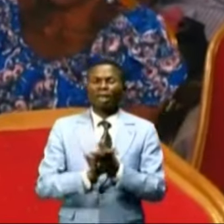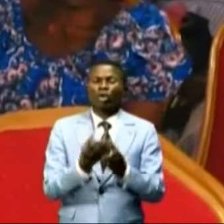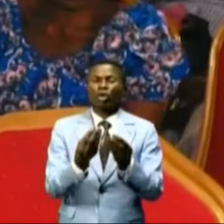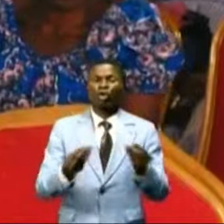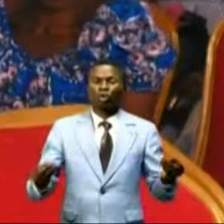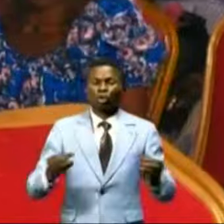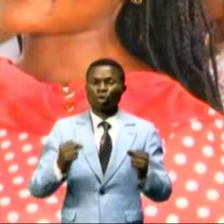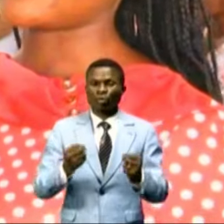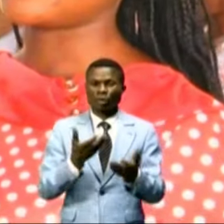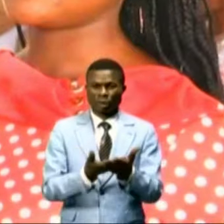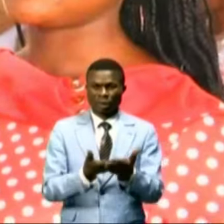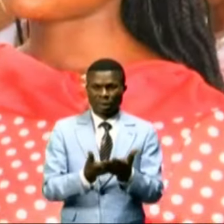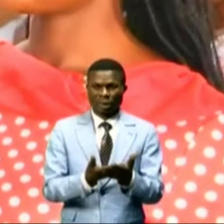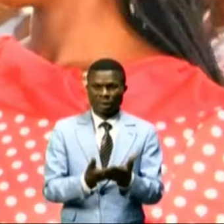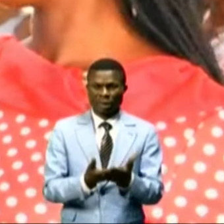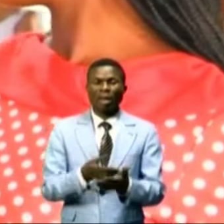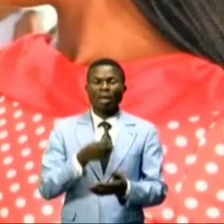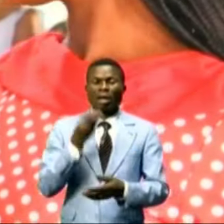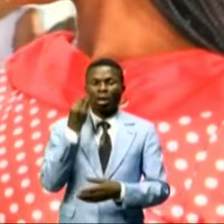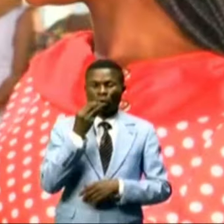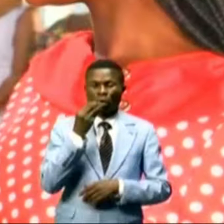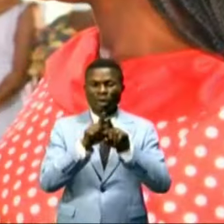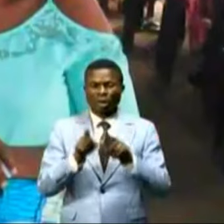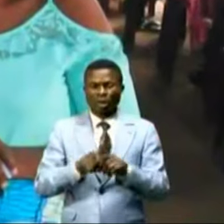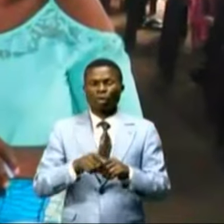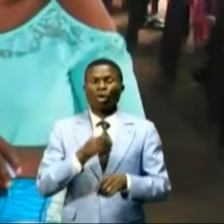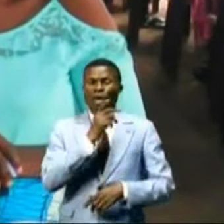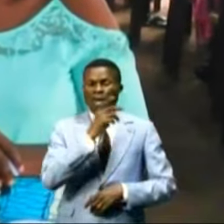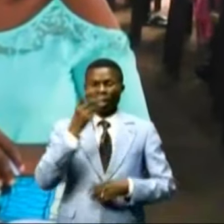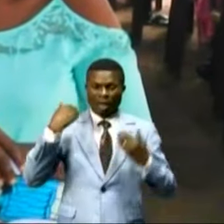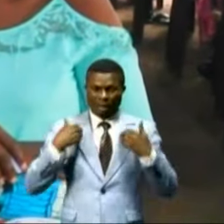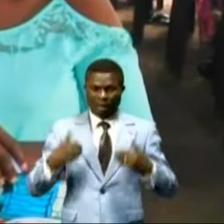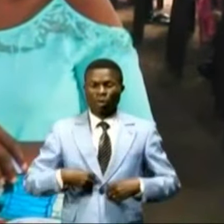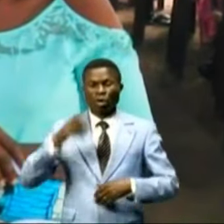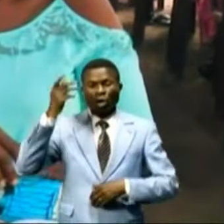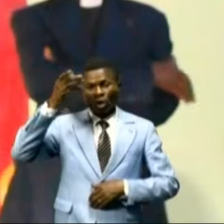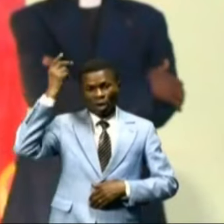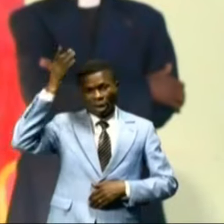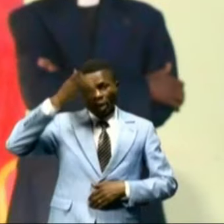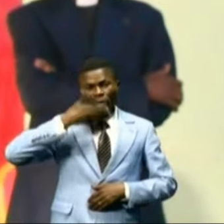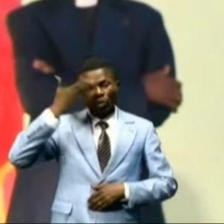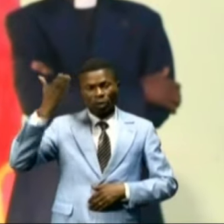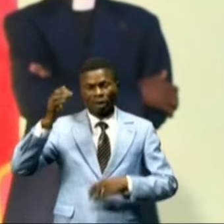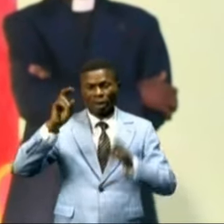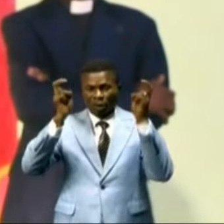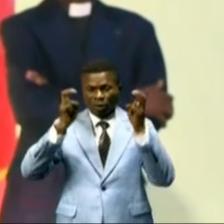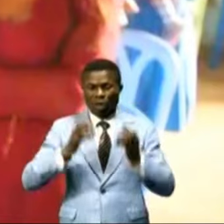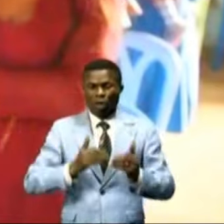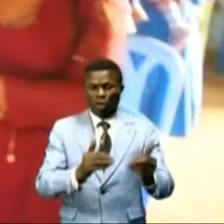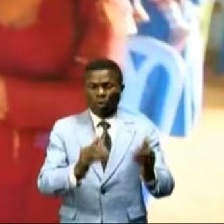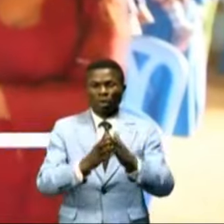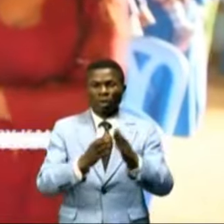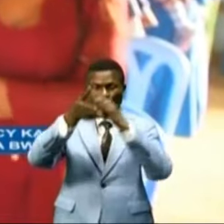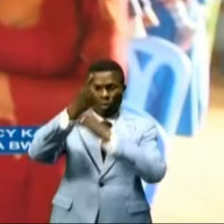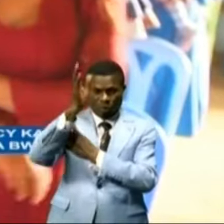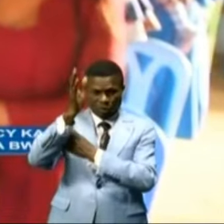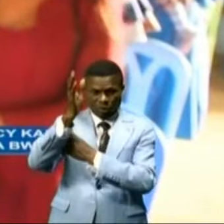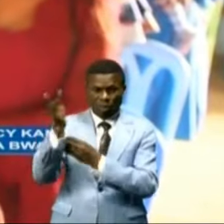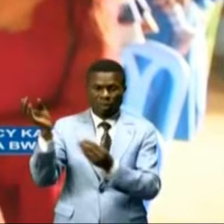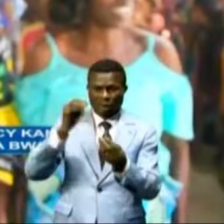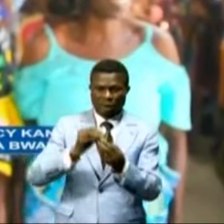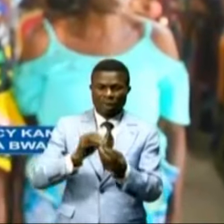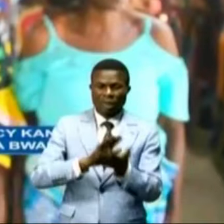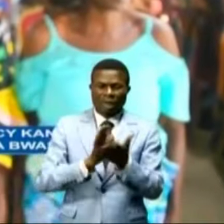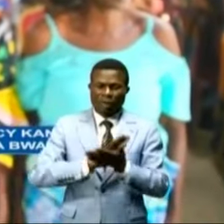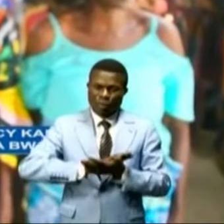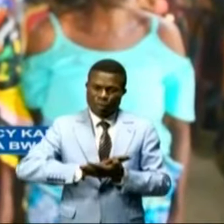réconforts aussi bien moral, physique que spirituel avec le thème de l'année « Marcher avec Dieu » en ajoutant la purification